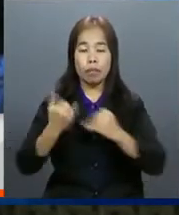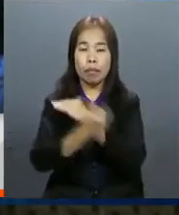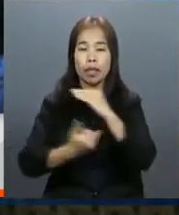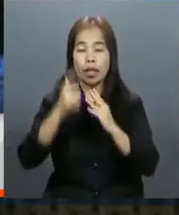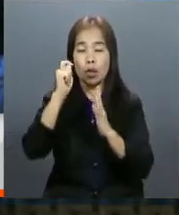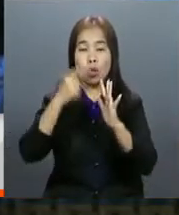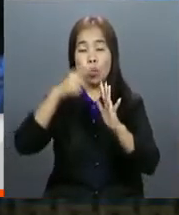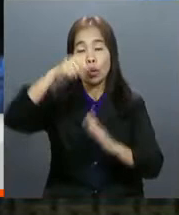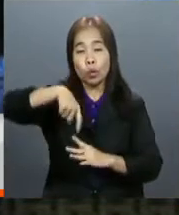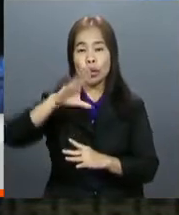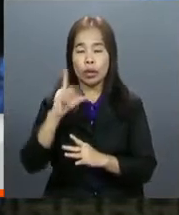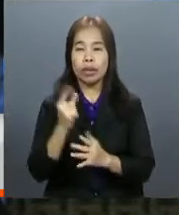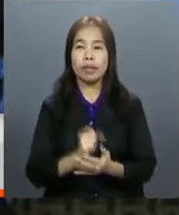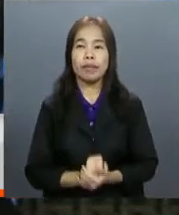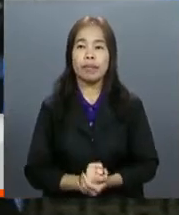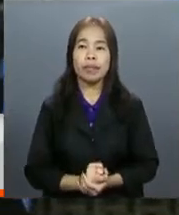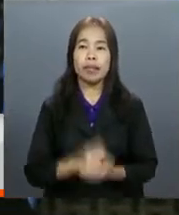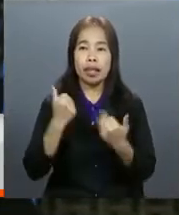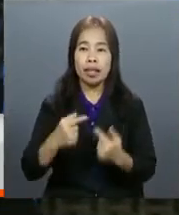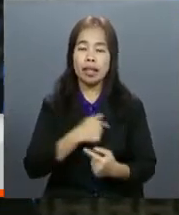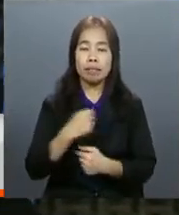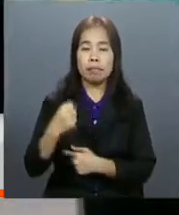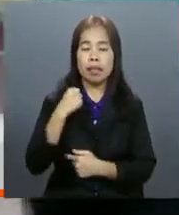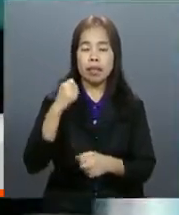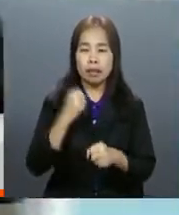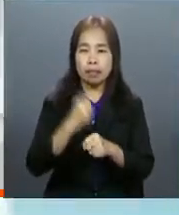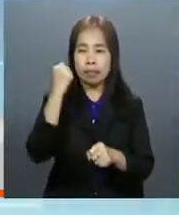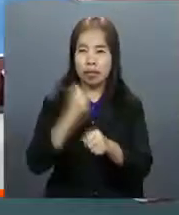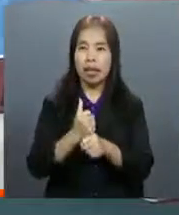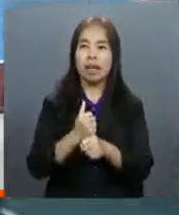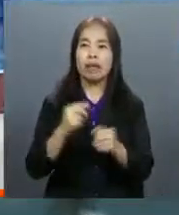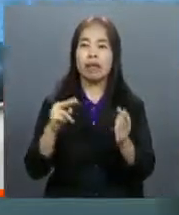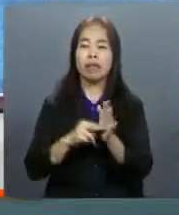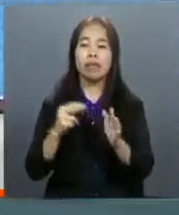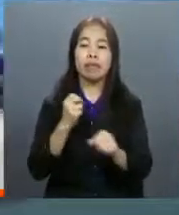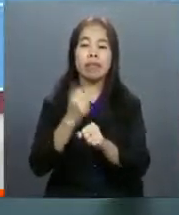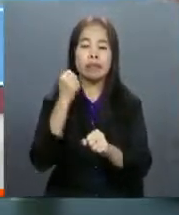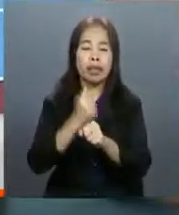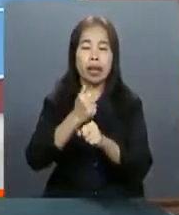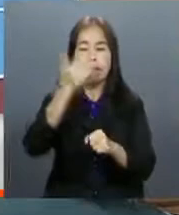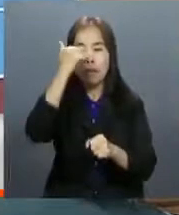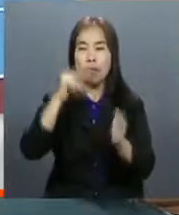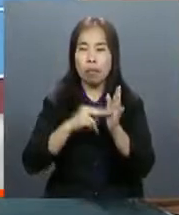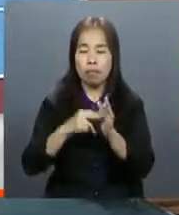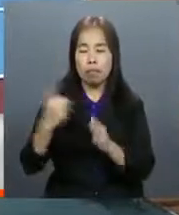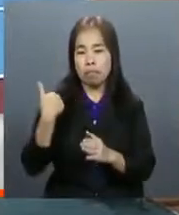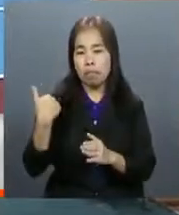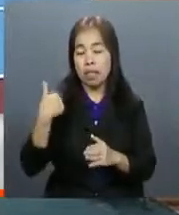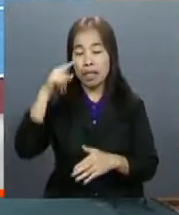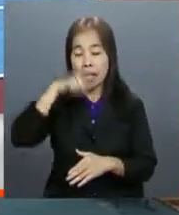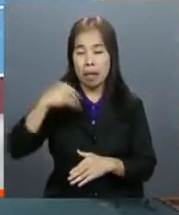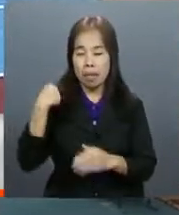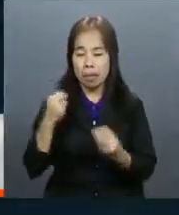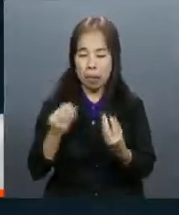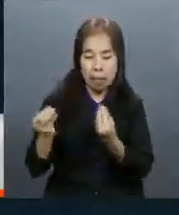มรุกอันดุดันแต่เฮอร์มันส์เชื่อมั่นในเกมรับของลูกทีมว่าจะสามารถรับมือได้พร้อมกับเผยทีเด็ดด้วยการเจาะเกมตรงก